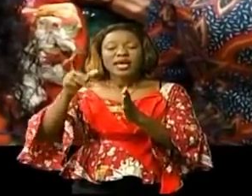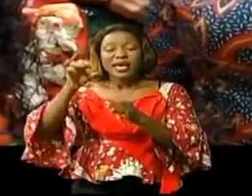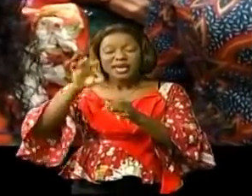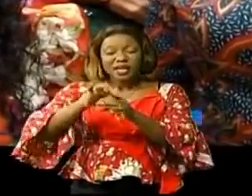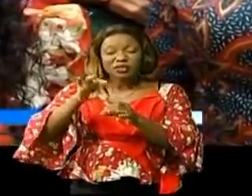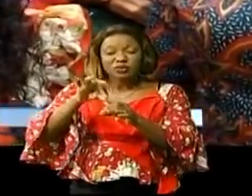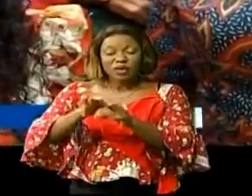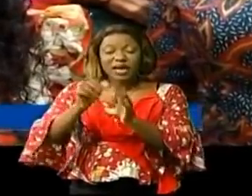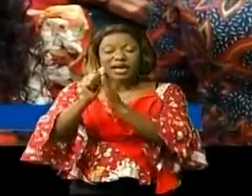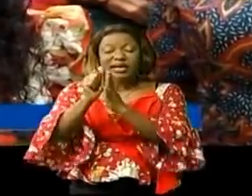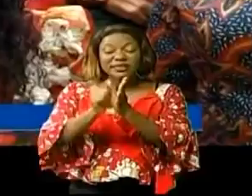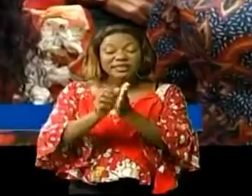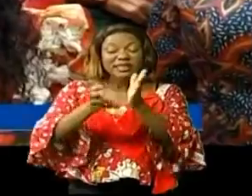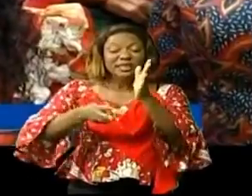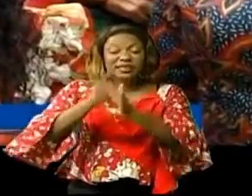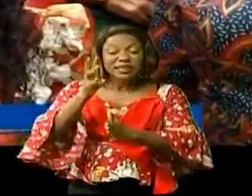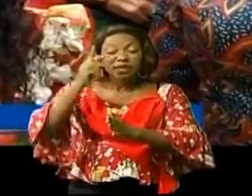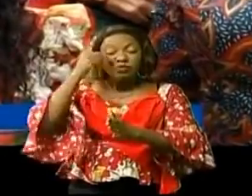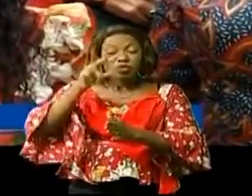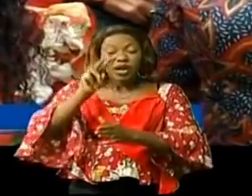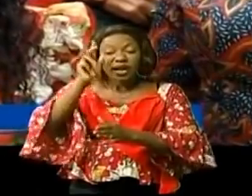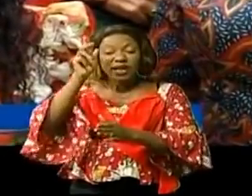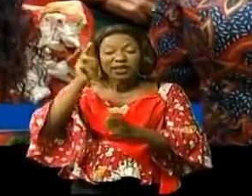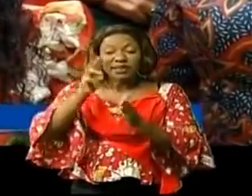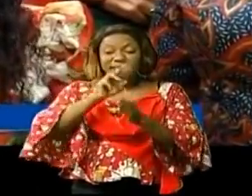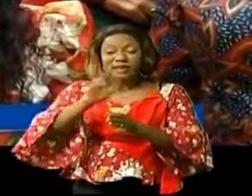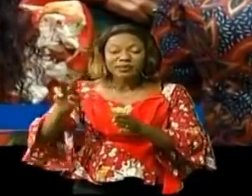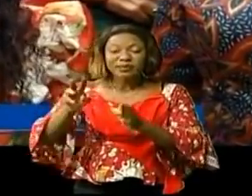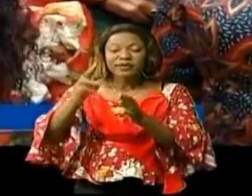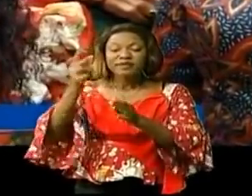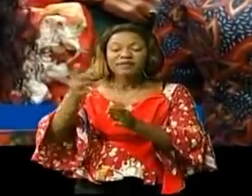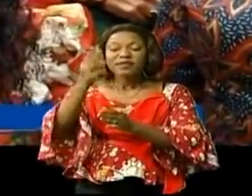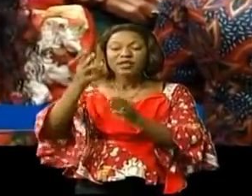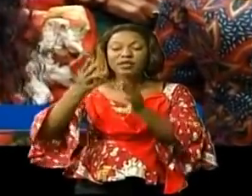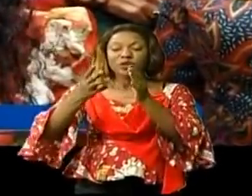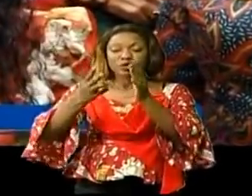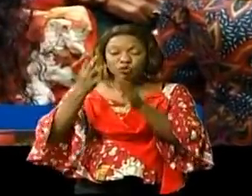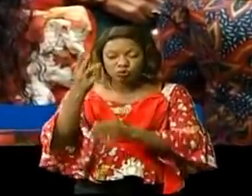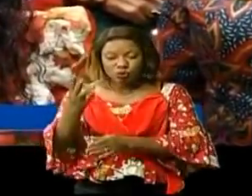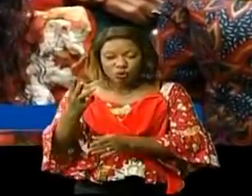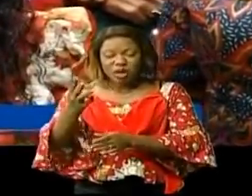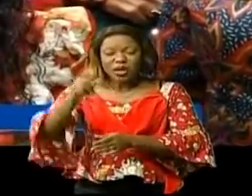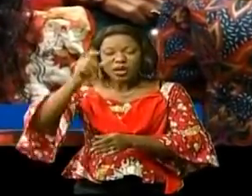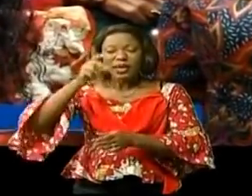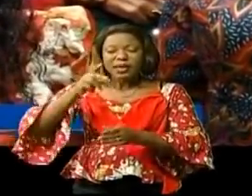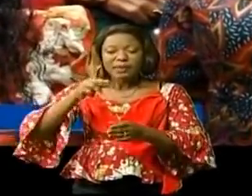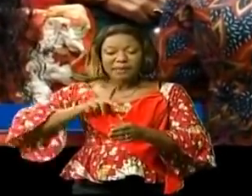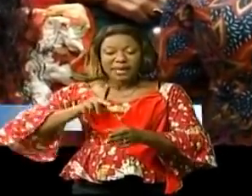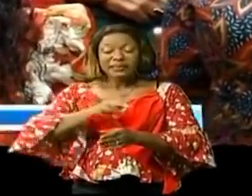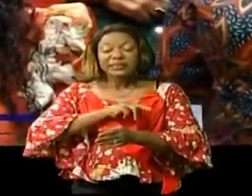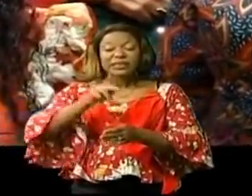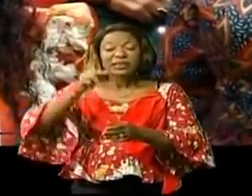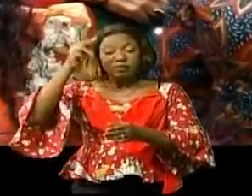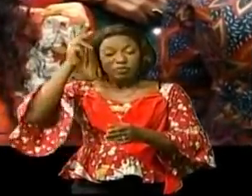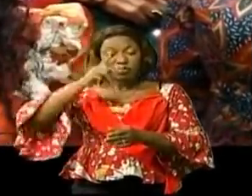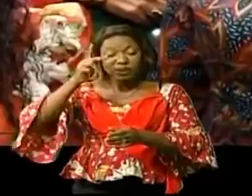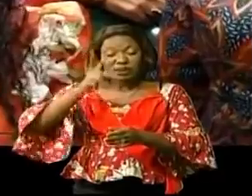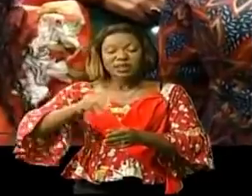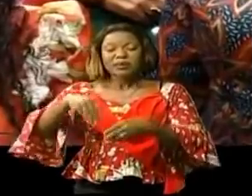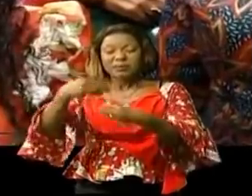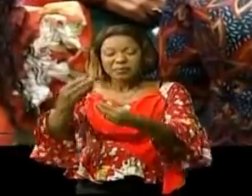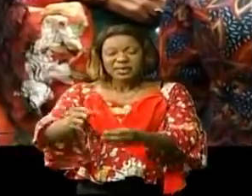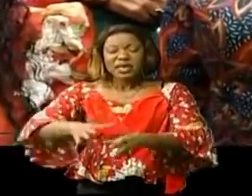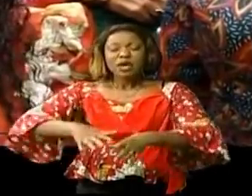13 contraignante afin qu'en 2023, les partis politiques et les regroupements soient obligés d'aligner plus de femmes. Il y a eu